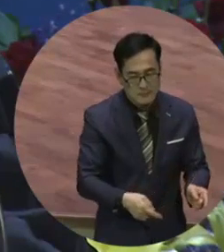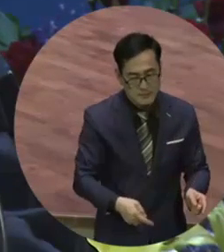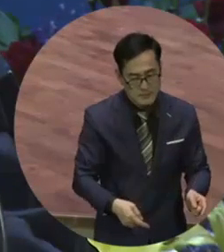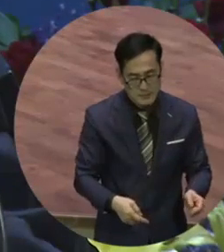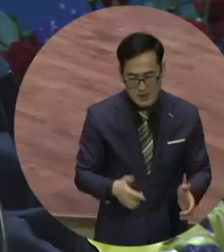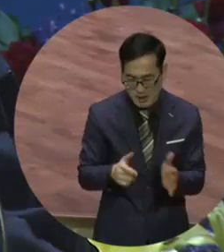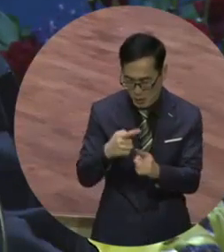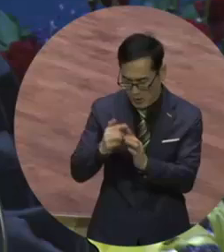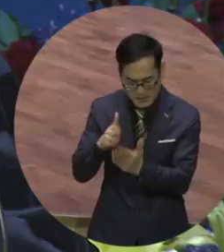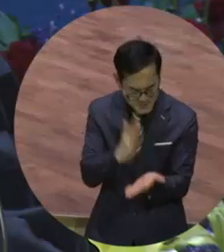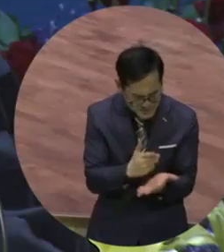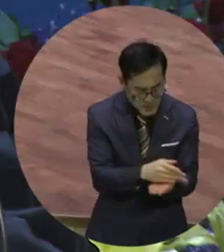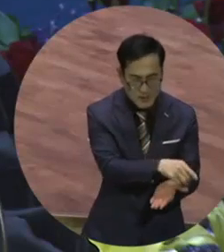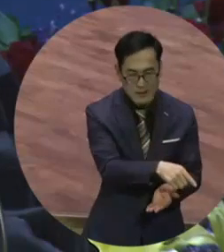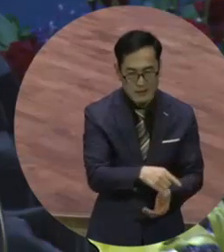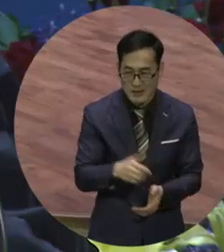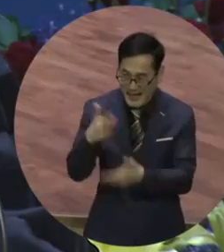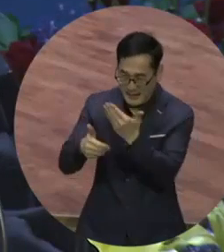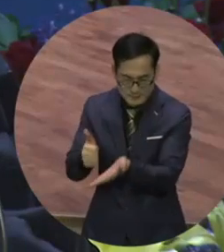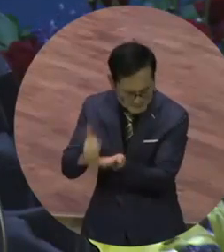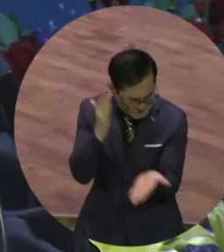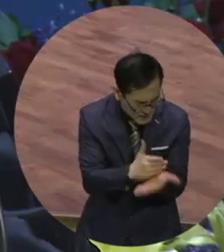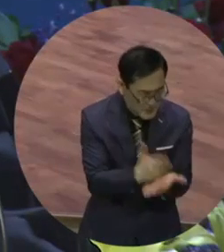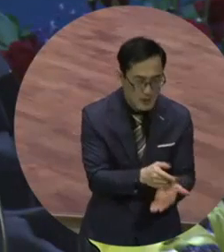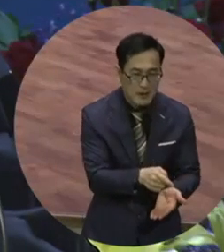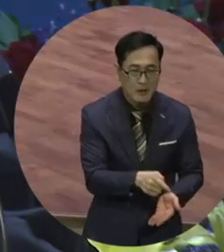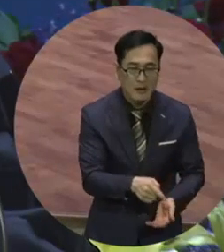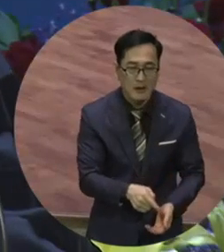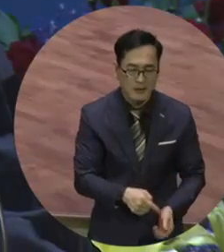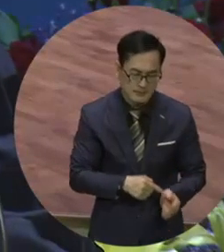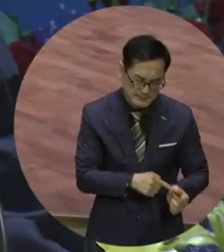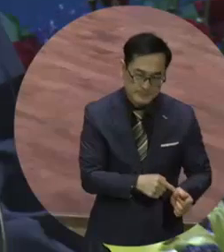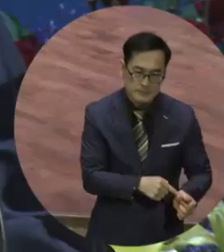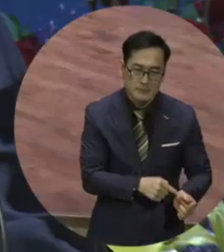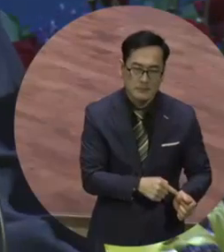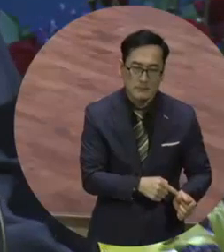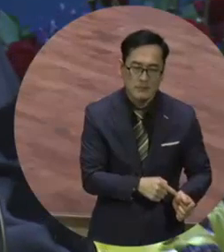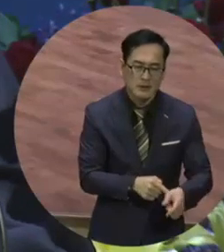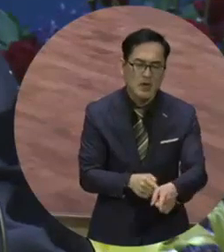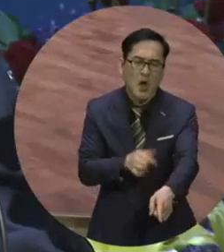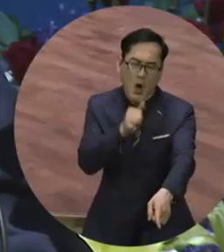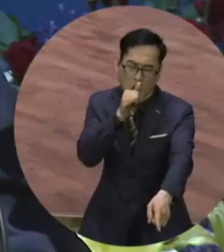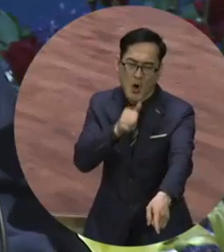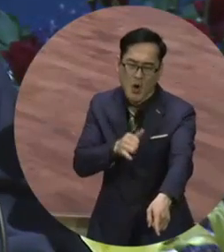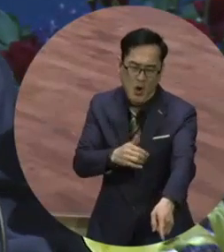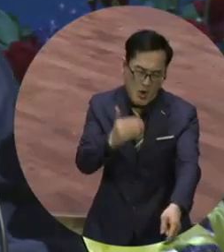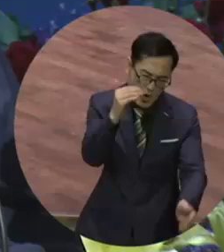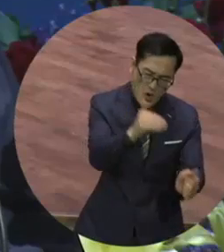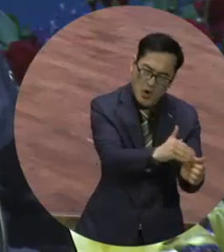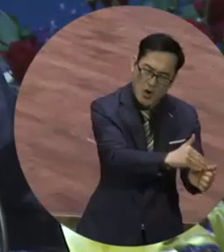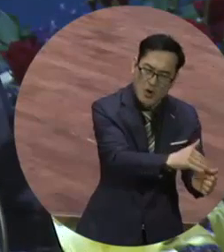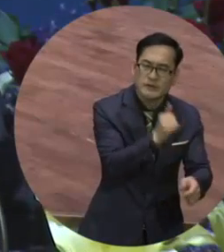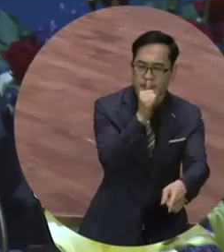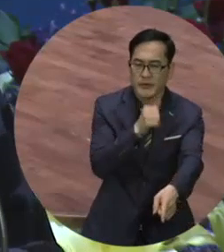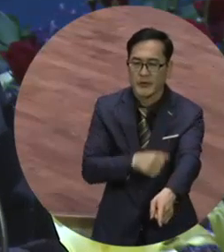만들고 하나님의 뜻대로 살지 못하게 만드는 그 존재가 있다는 사실을